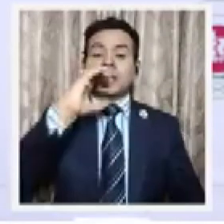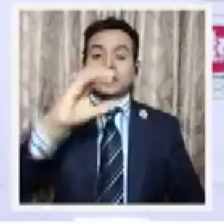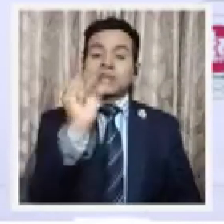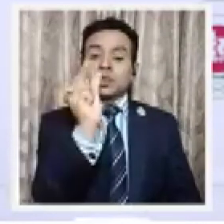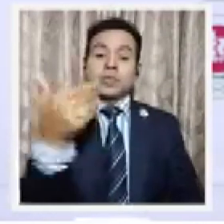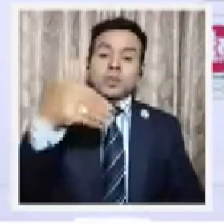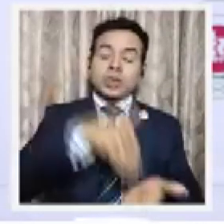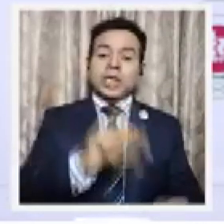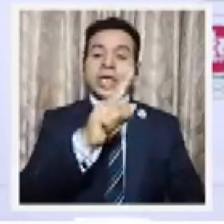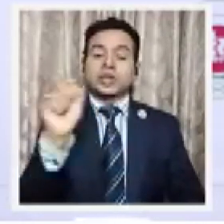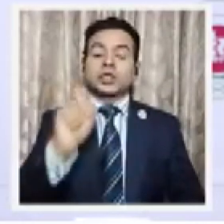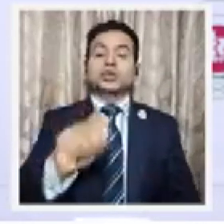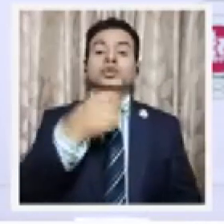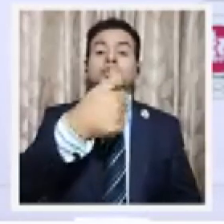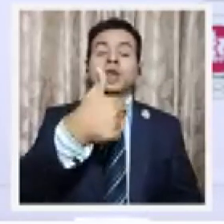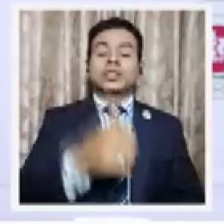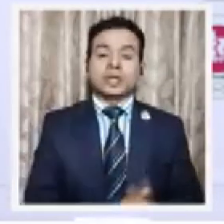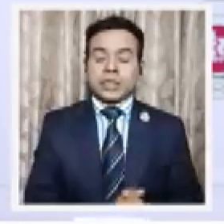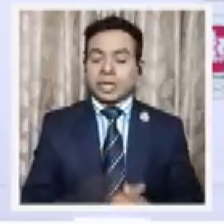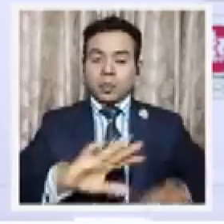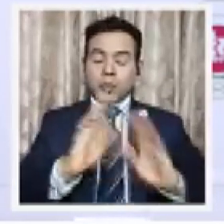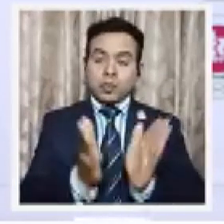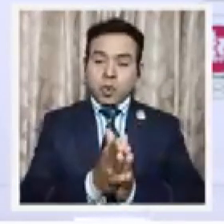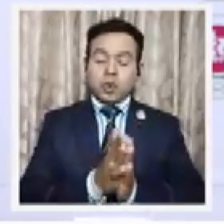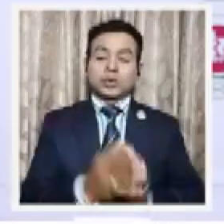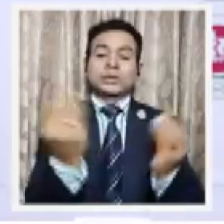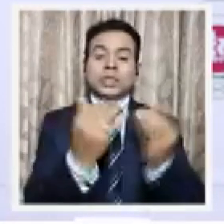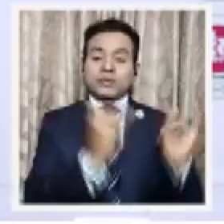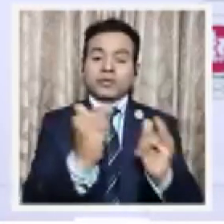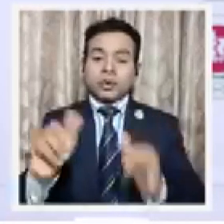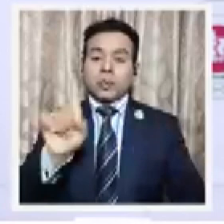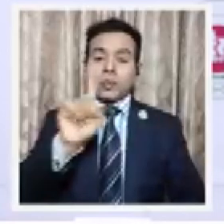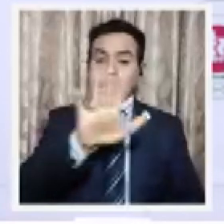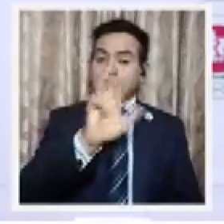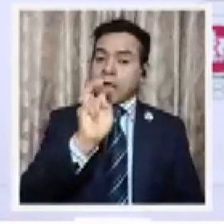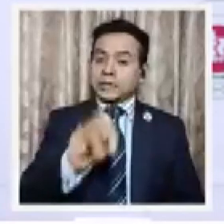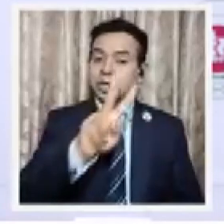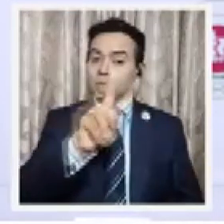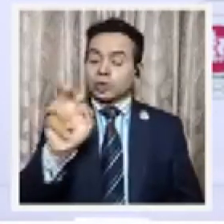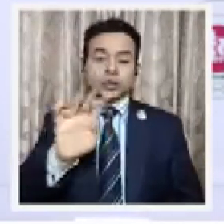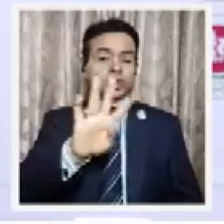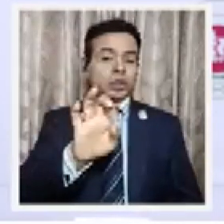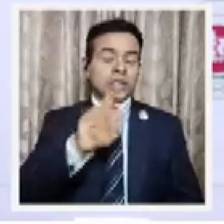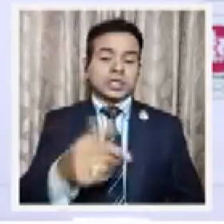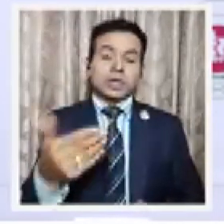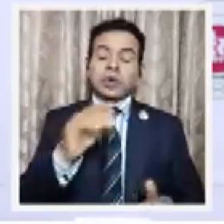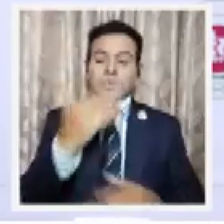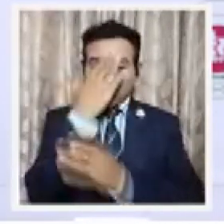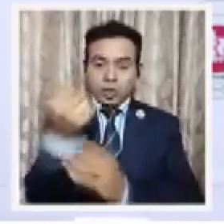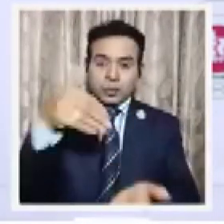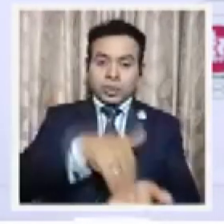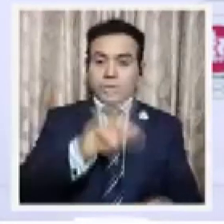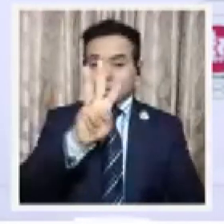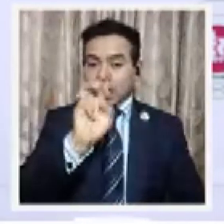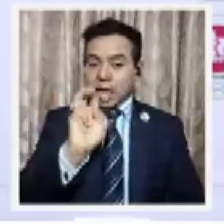1,537 জন। অন্যান্য হাসপাতাল সারা দেশের আইসিইউ শয্যায় রোগী ভর্তি আছেন 106 জন। সারা দেশের শয্যা সংখ্যা সব